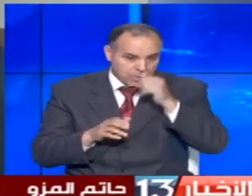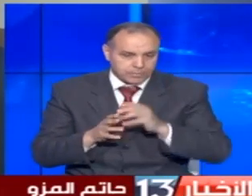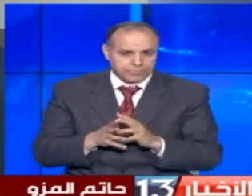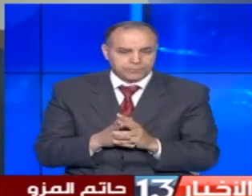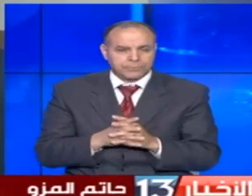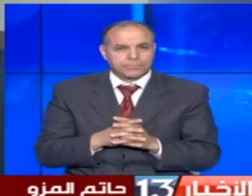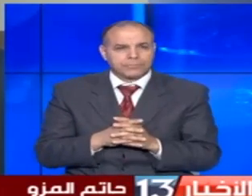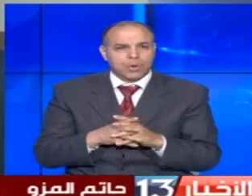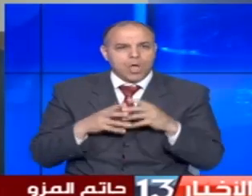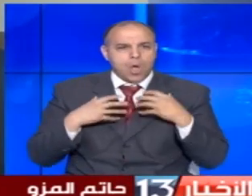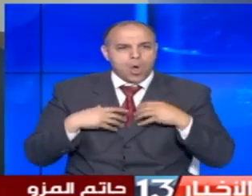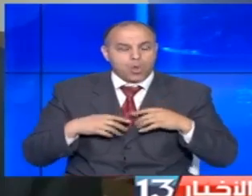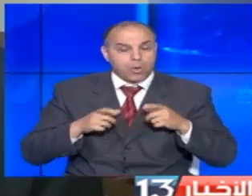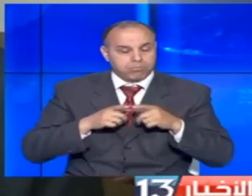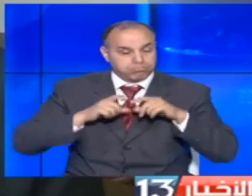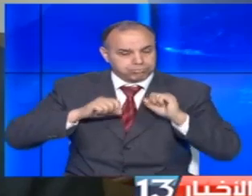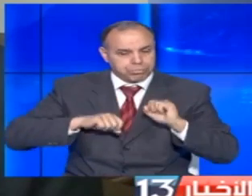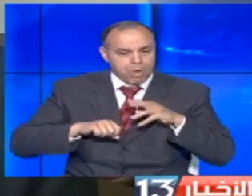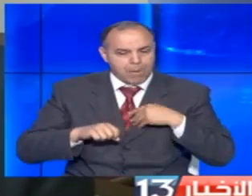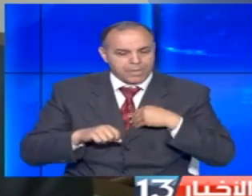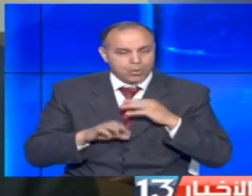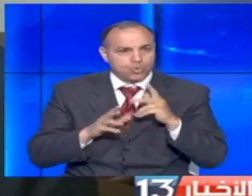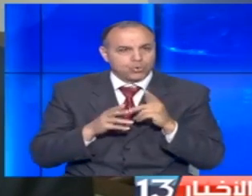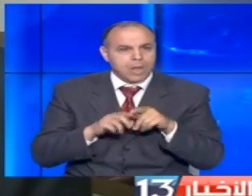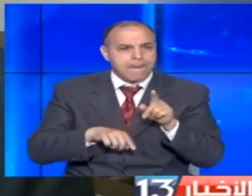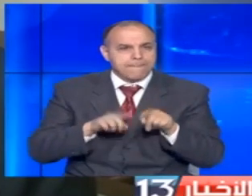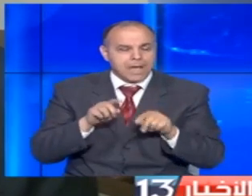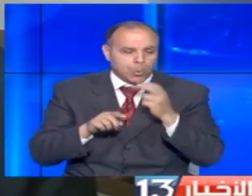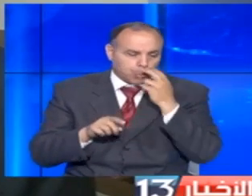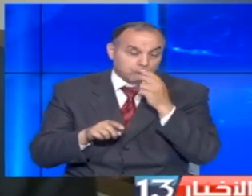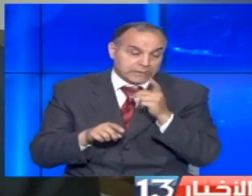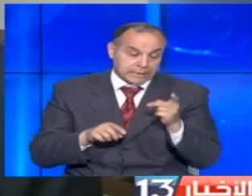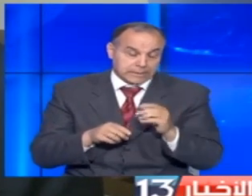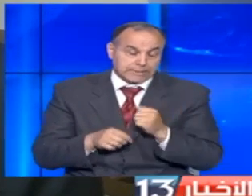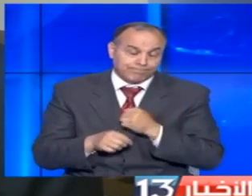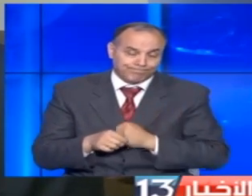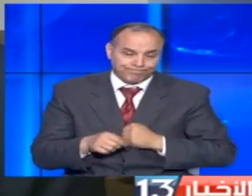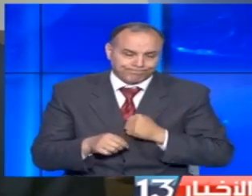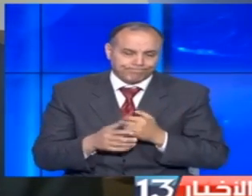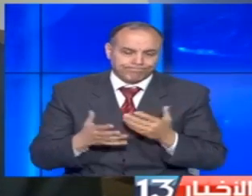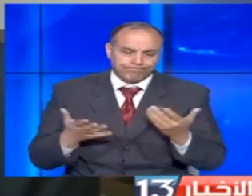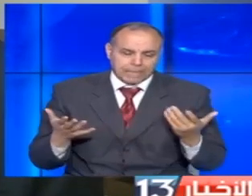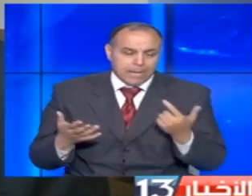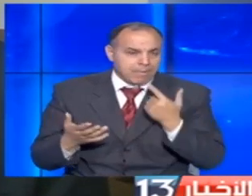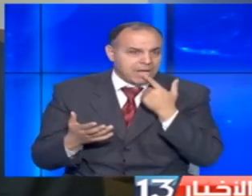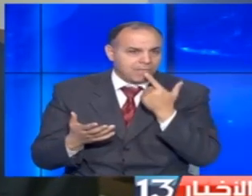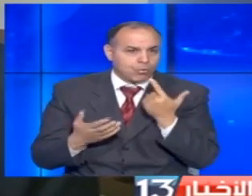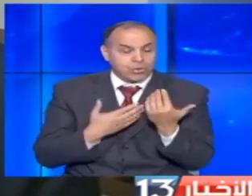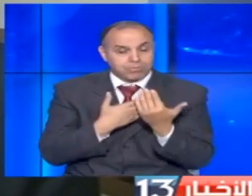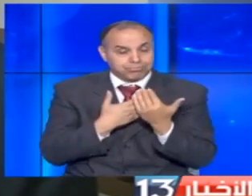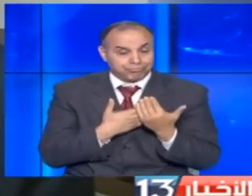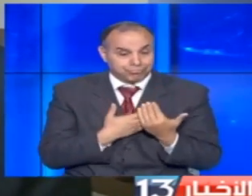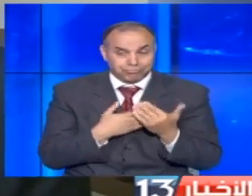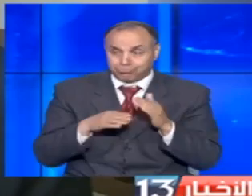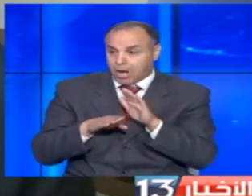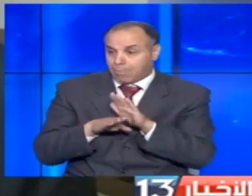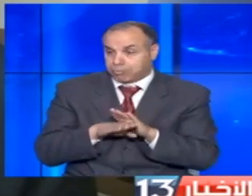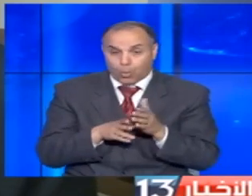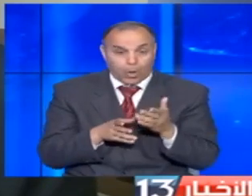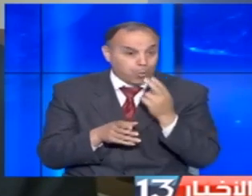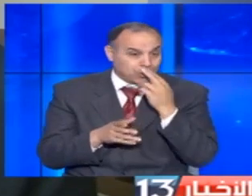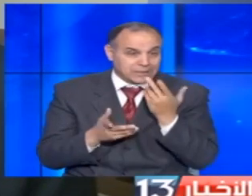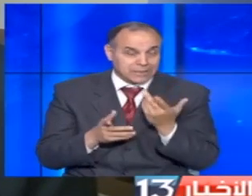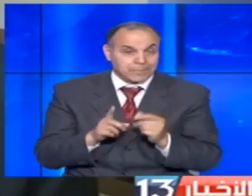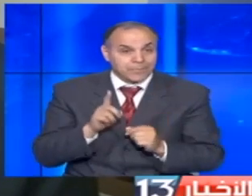وعضو مجلس الهيئه الوطنيه للمحامين من طرف بعض اعوان الامن للاسف اللي من المفروض انه يحمونا ويحموا المواطنين